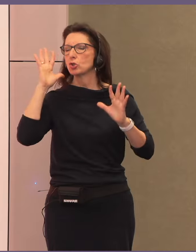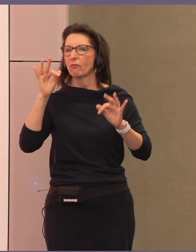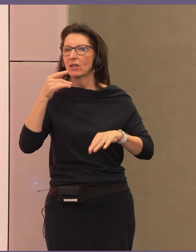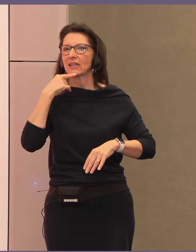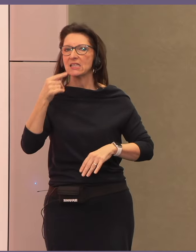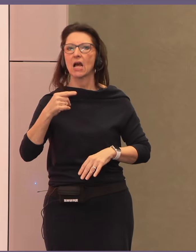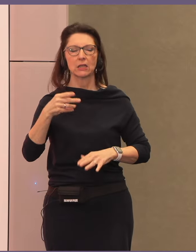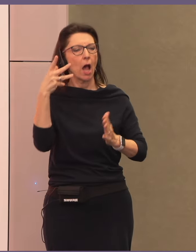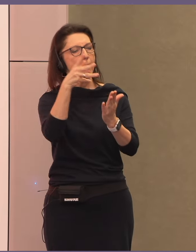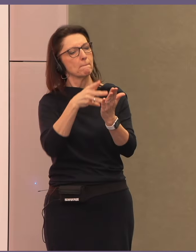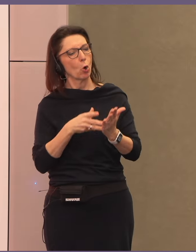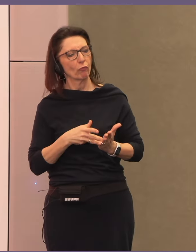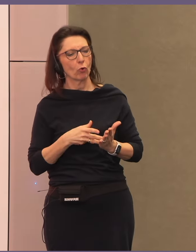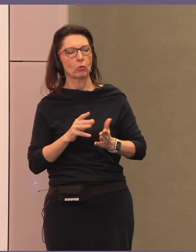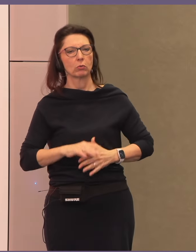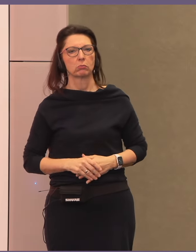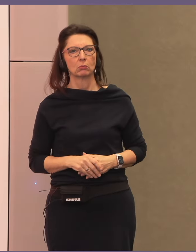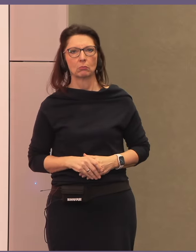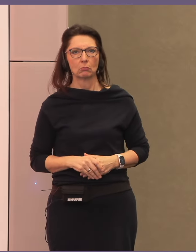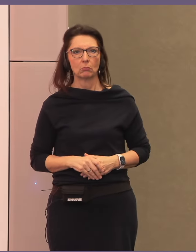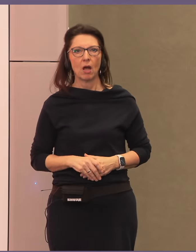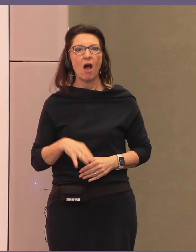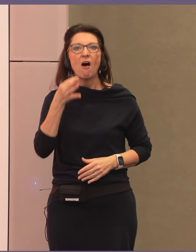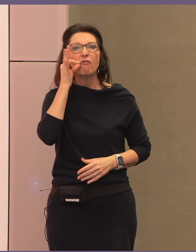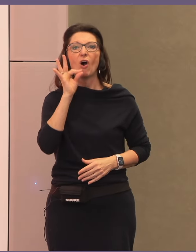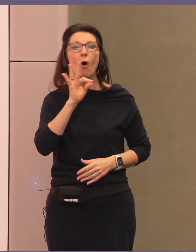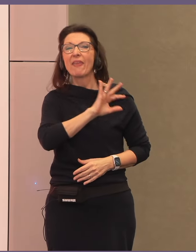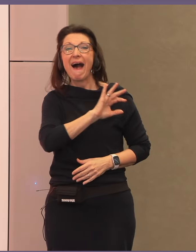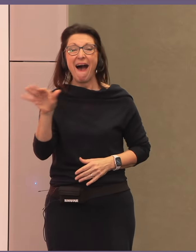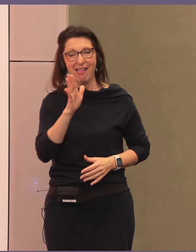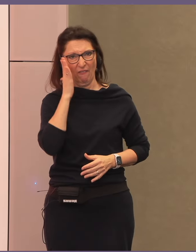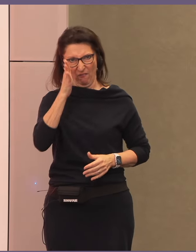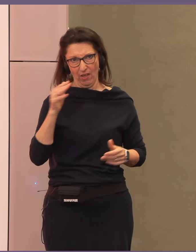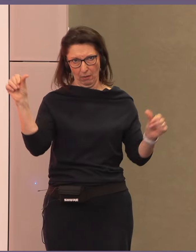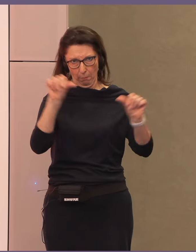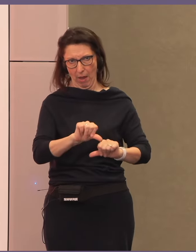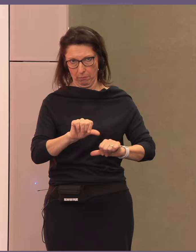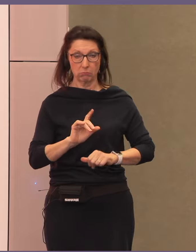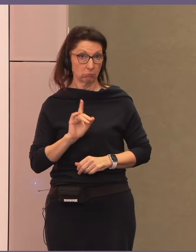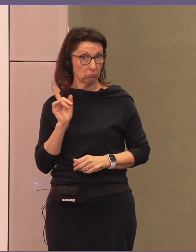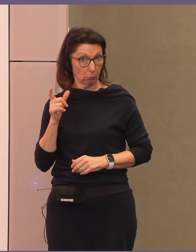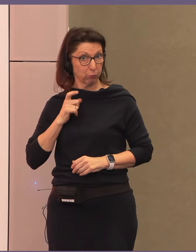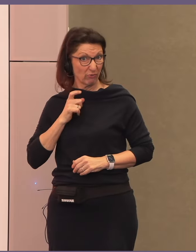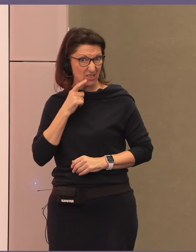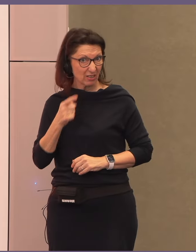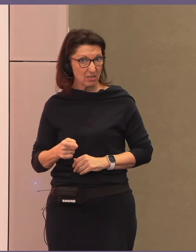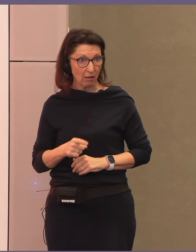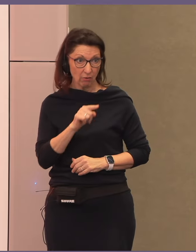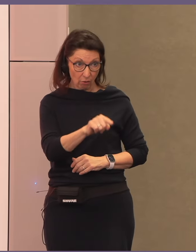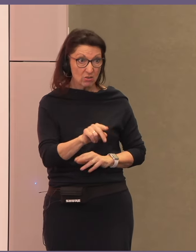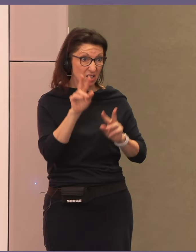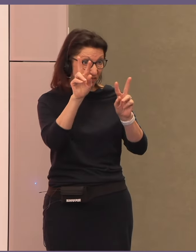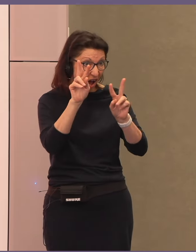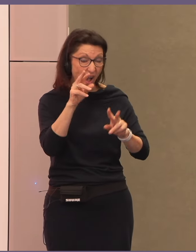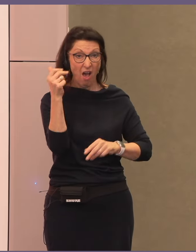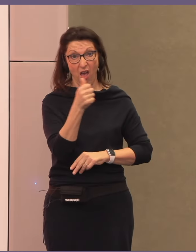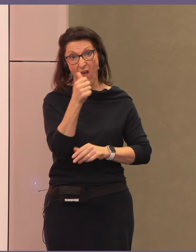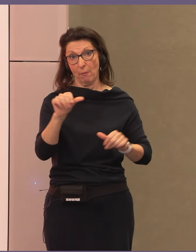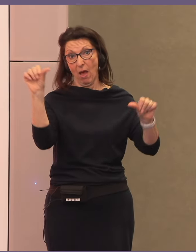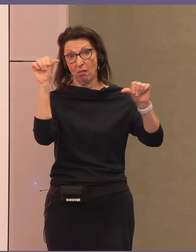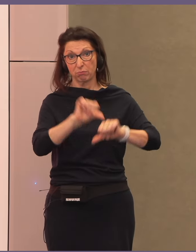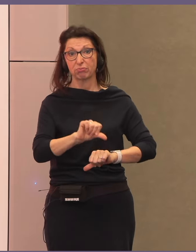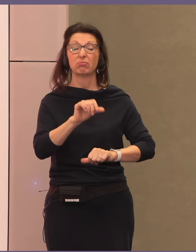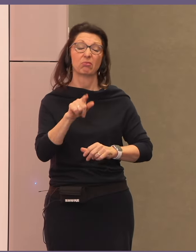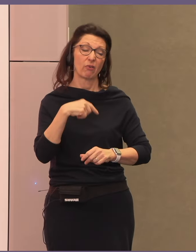Prüfungen prinzipiell keine Frauen durchkommen zu lassen beziehungsweise, Virenberg tatsächlich einmal durchgefallen war und da die Lust